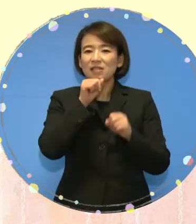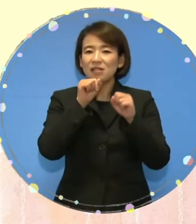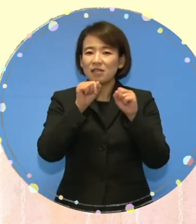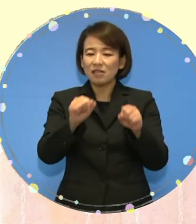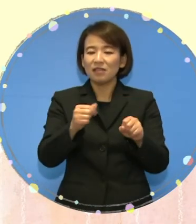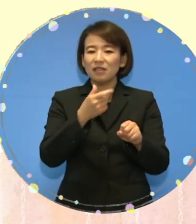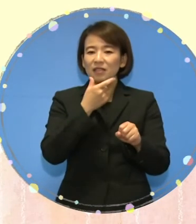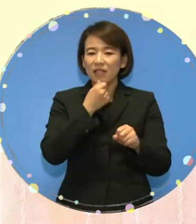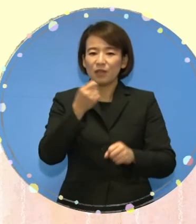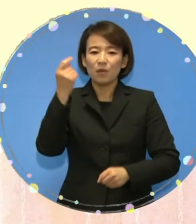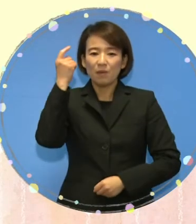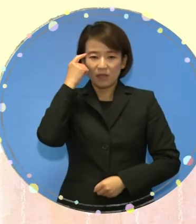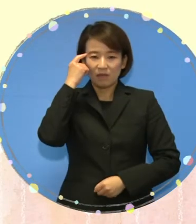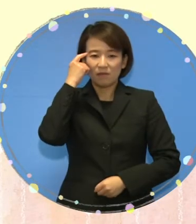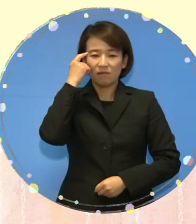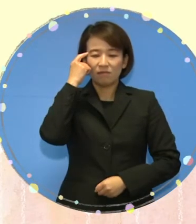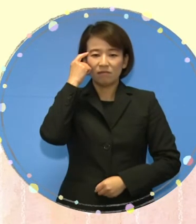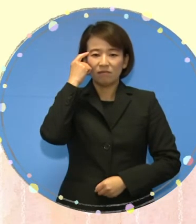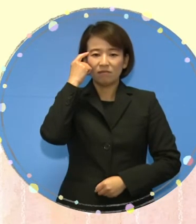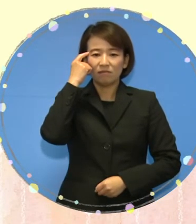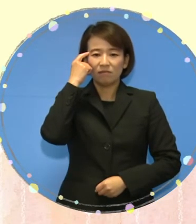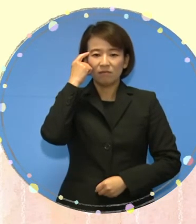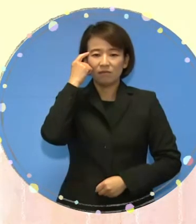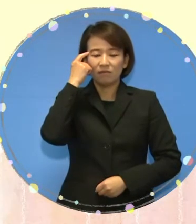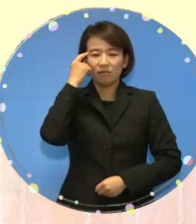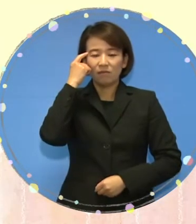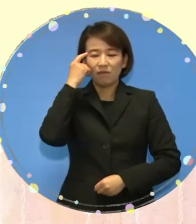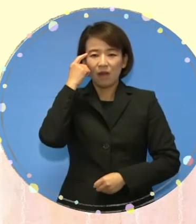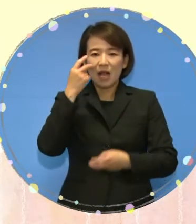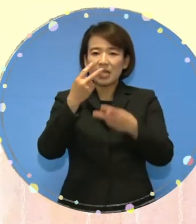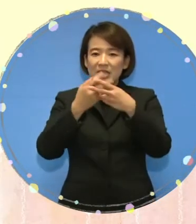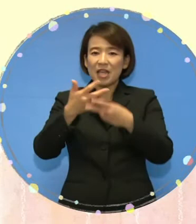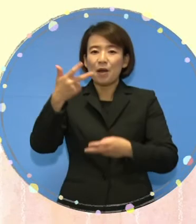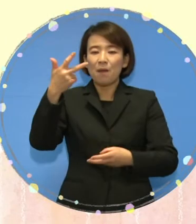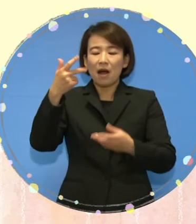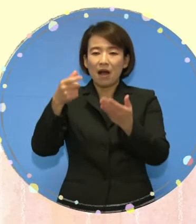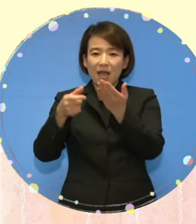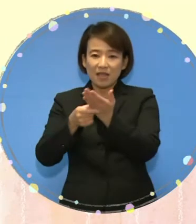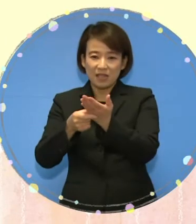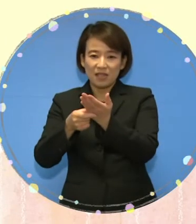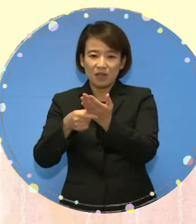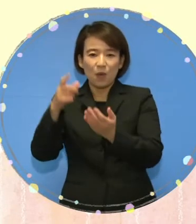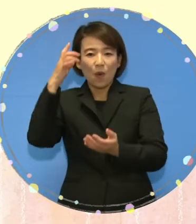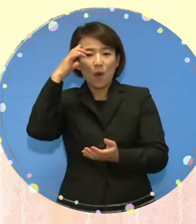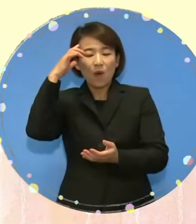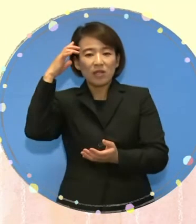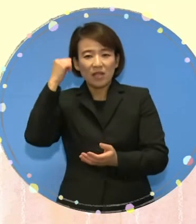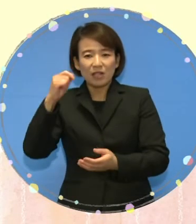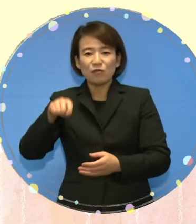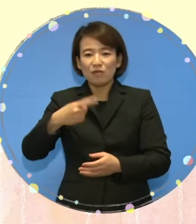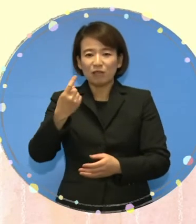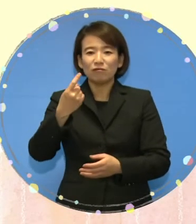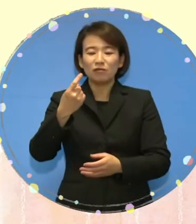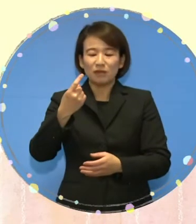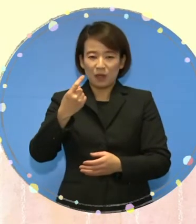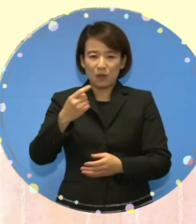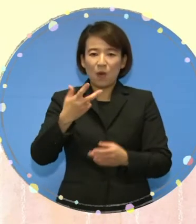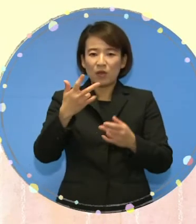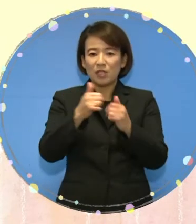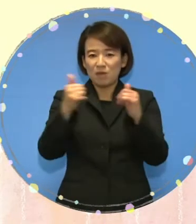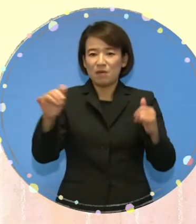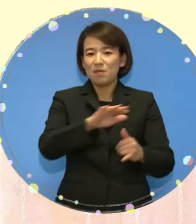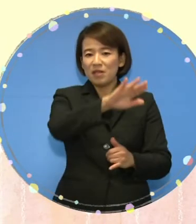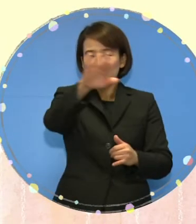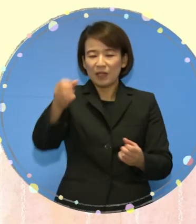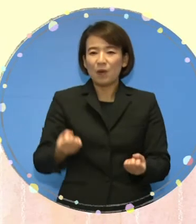ます地域公共交通の拠点であります新居浜駅の記念すべき100周年を市民をあげて